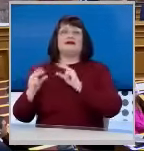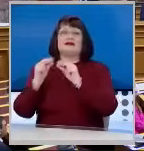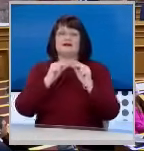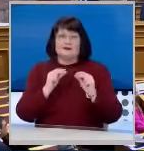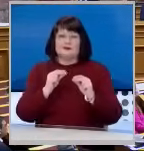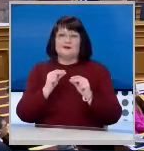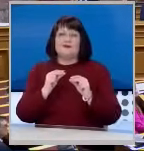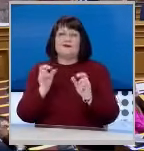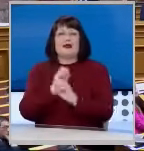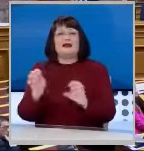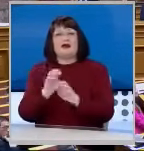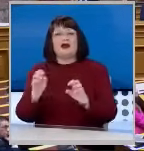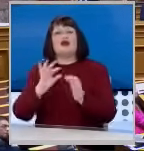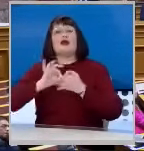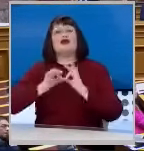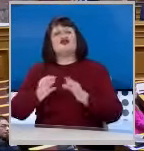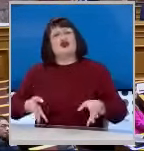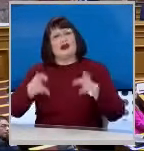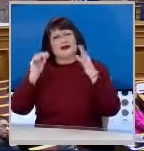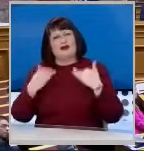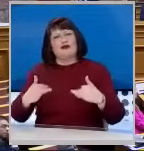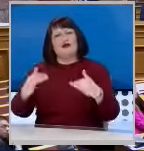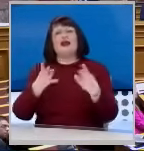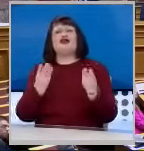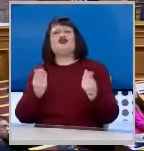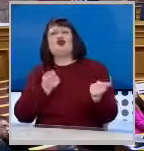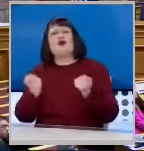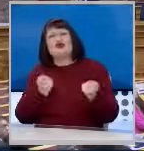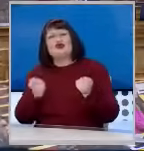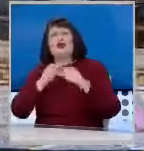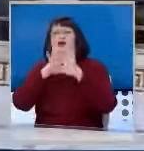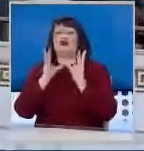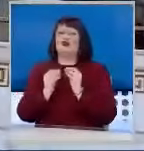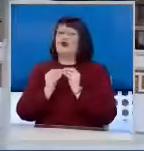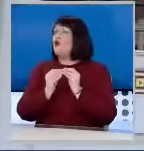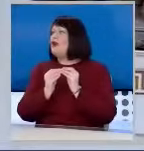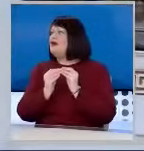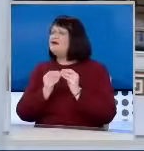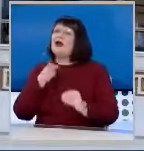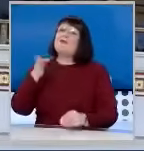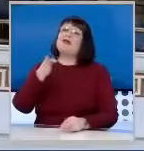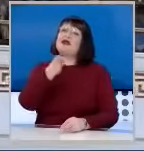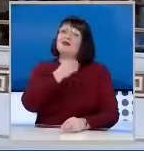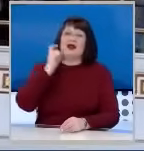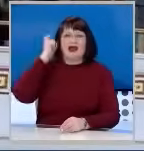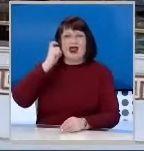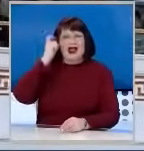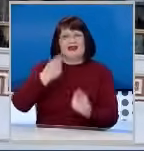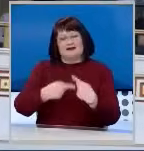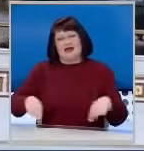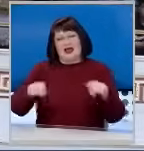ενημερώθηκαν για την ιστορία του κτηρίου τον τρόπο οργάνωσης και λειτουργίας της βουλής και ξεναγήθηκαν στην έκθεση της αίθουσας